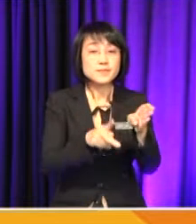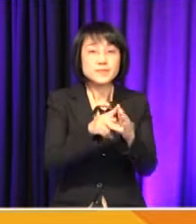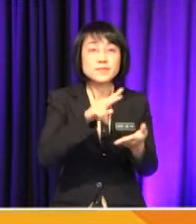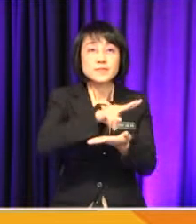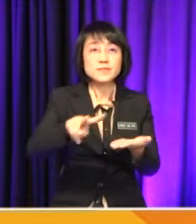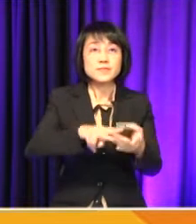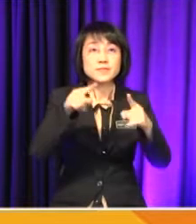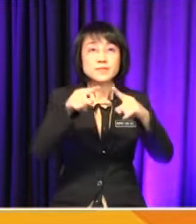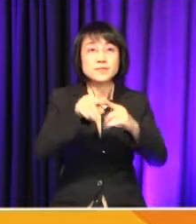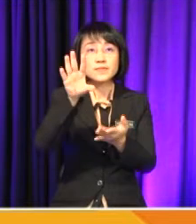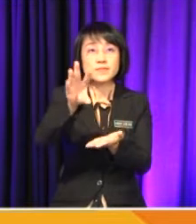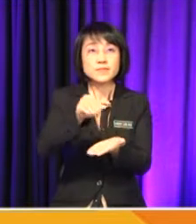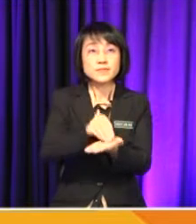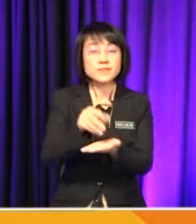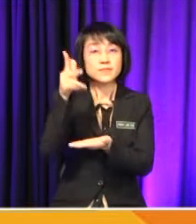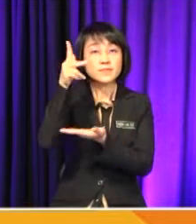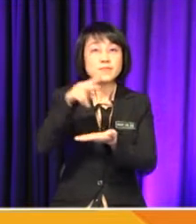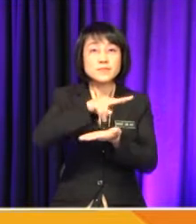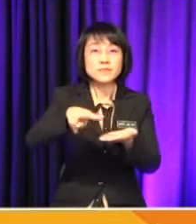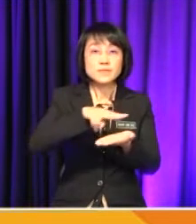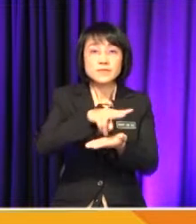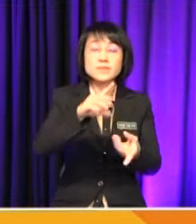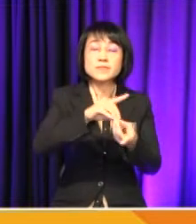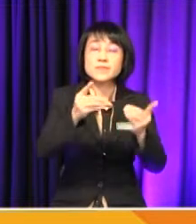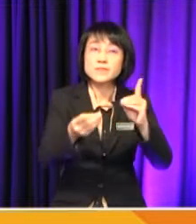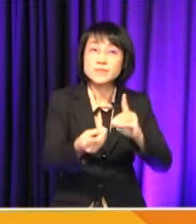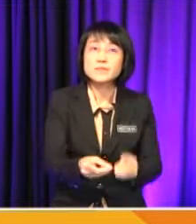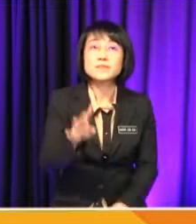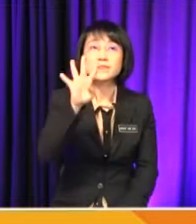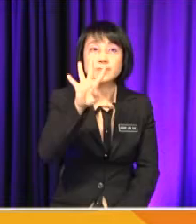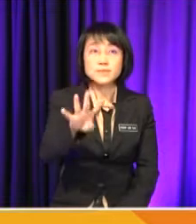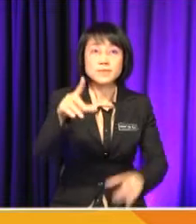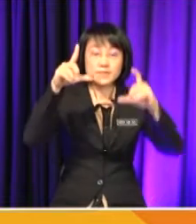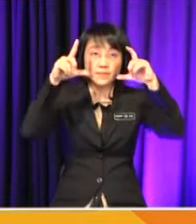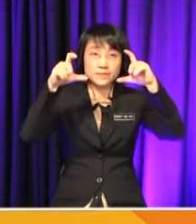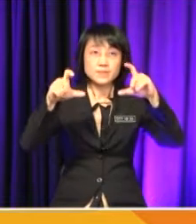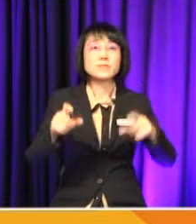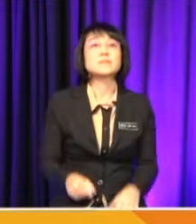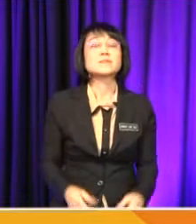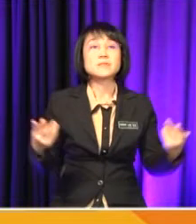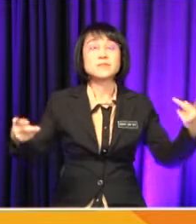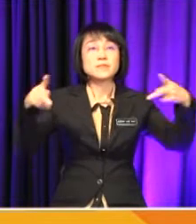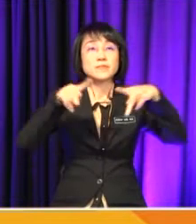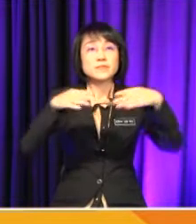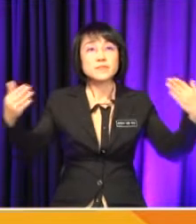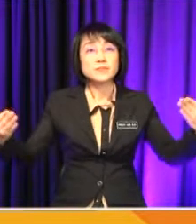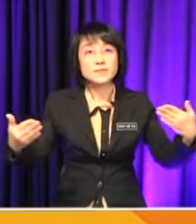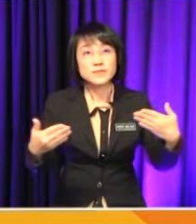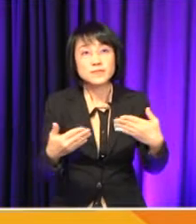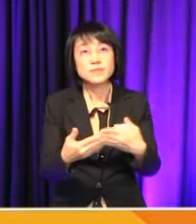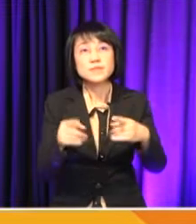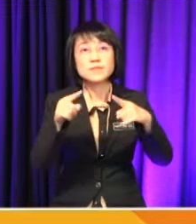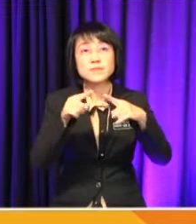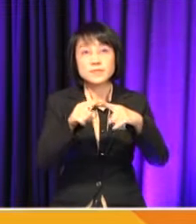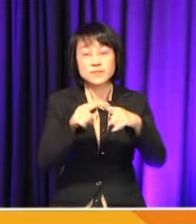perakam video digital. Jadi keempat-empat kamera tersebut perlu disambungkan ke